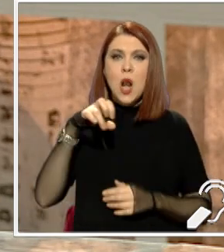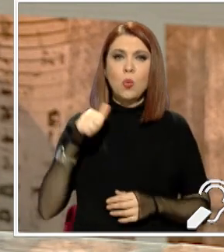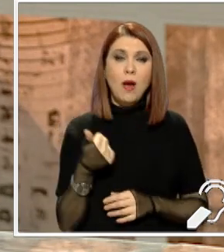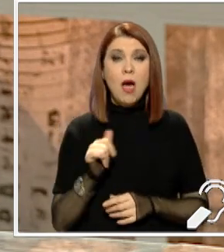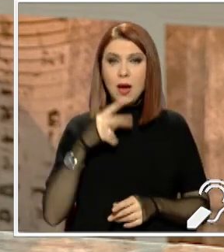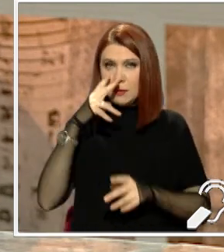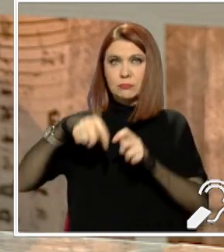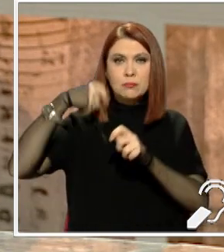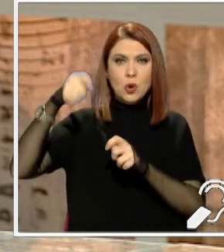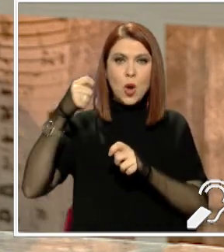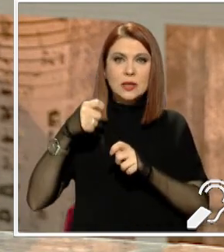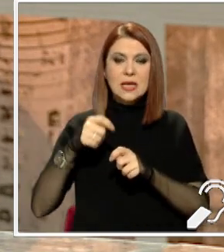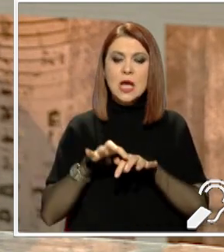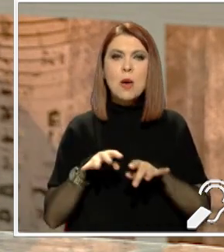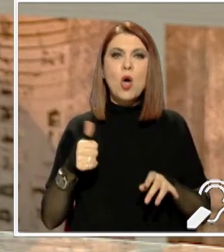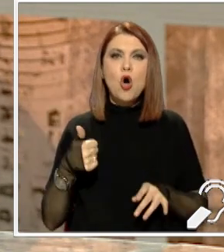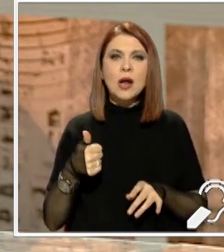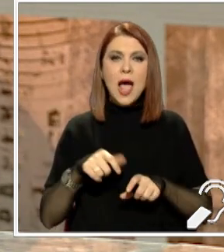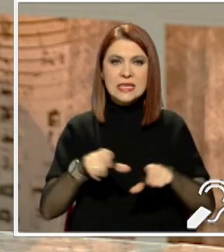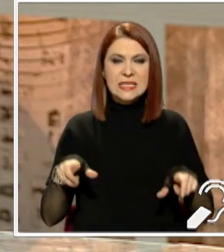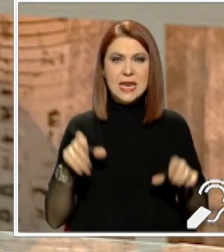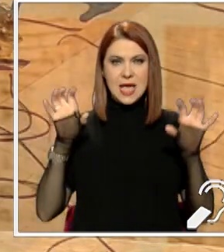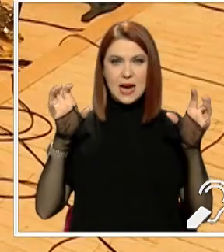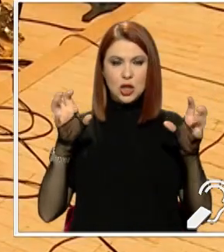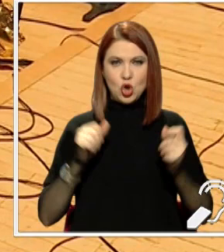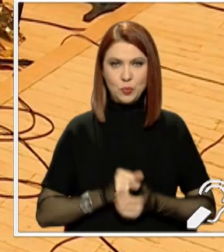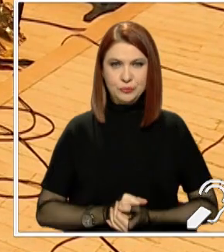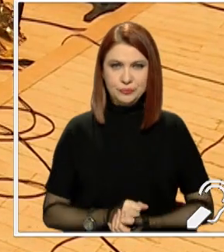va proiecta imagini pe orga sălii radio.